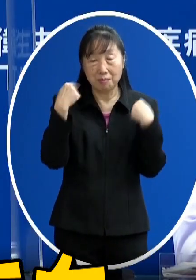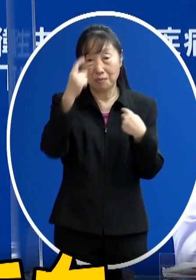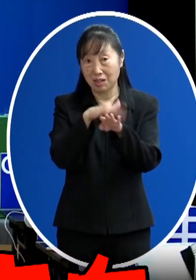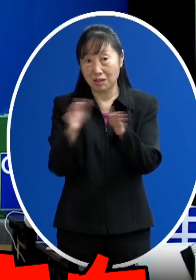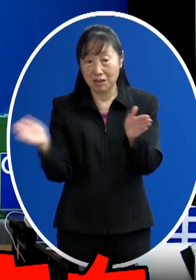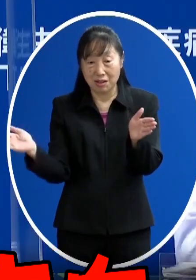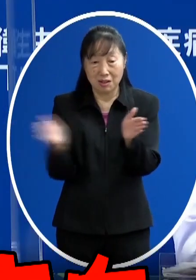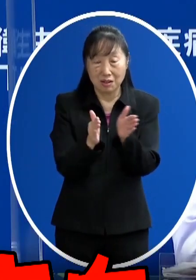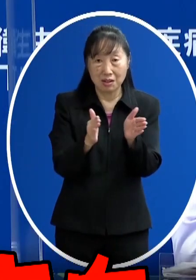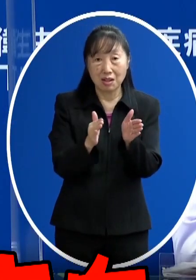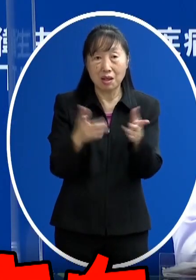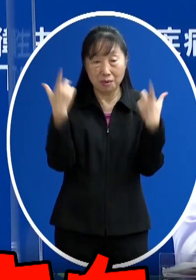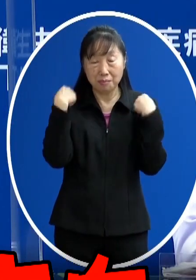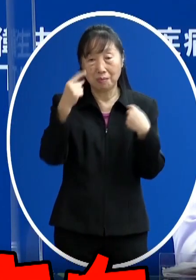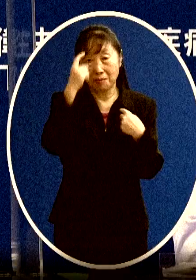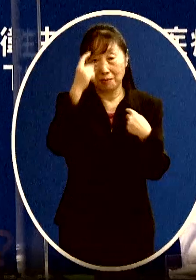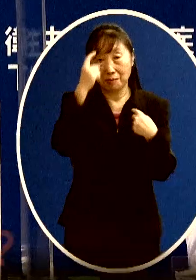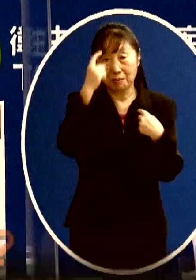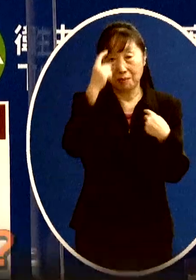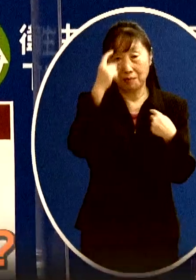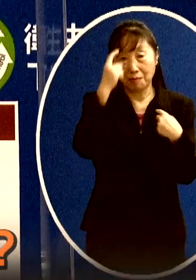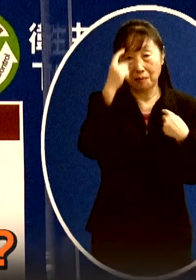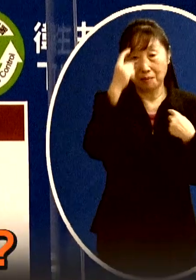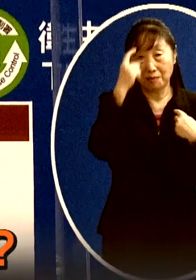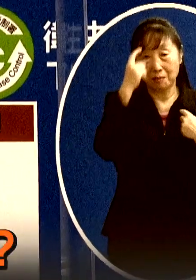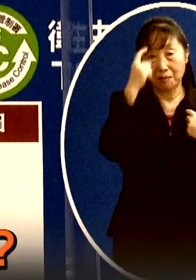一个方向，是有这样的一个方向。